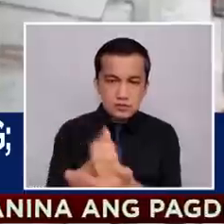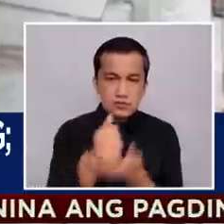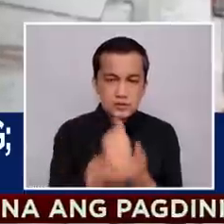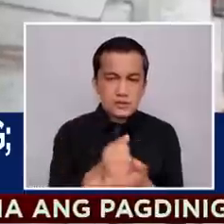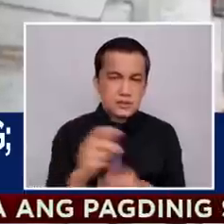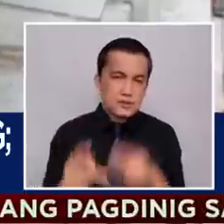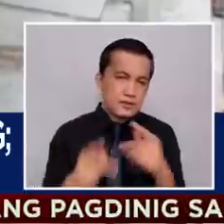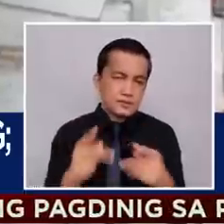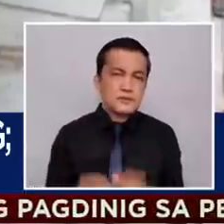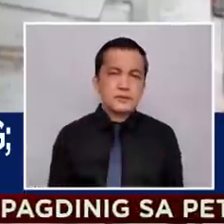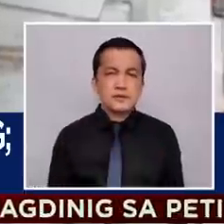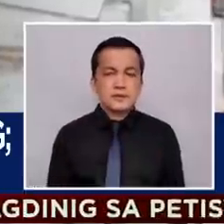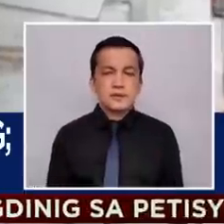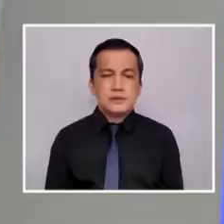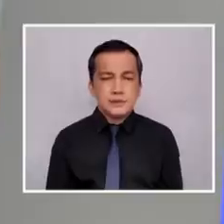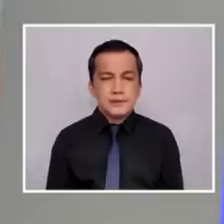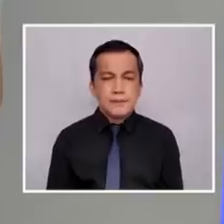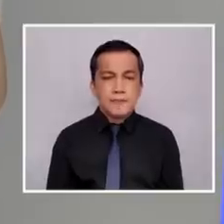nasunugan.